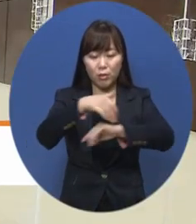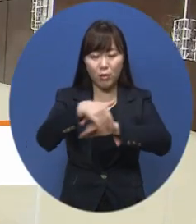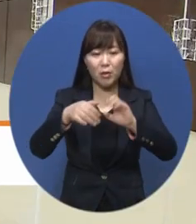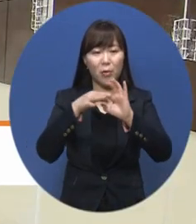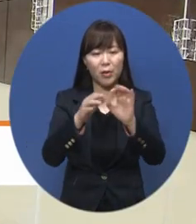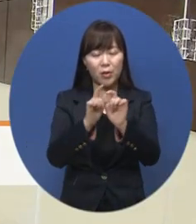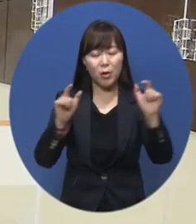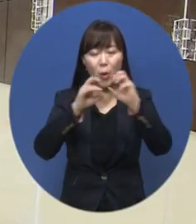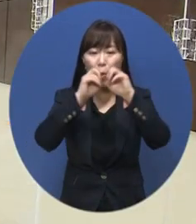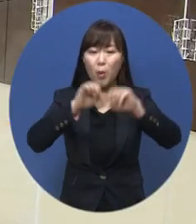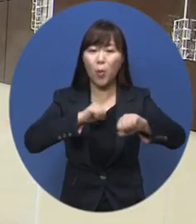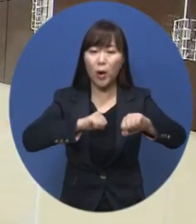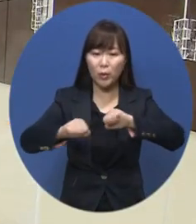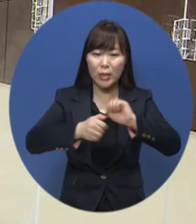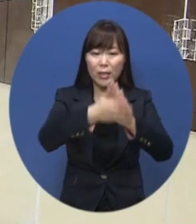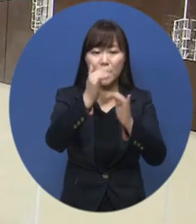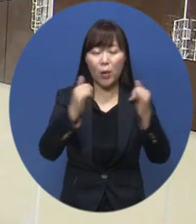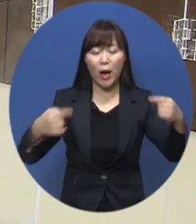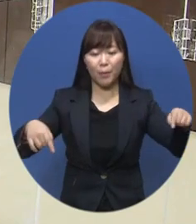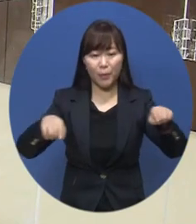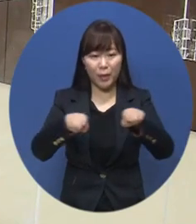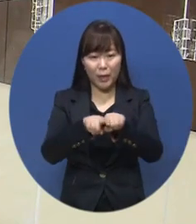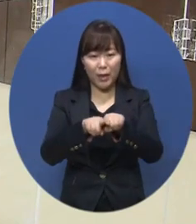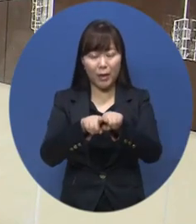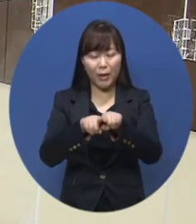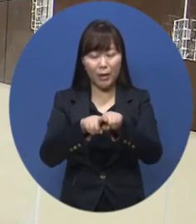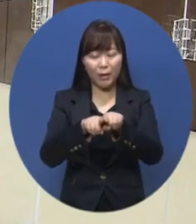다양한 홍보 활동을 시와 함께 주 진행할 예정입니다